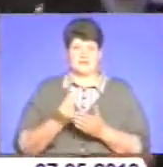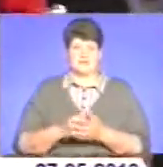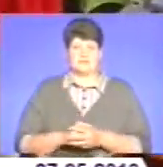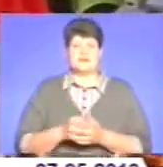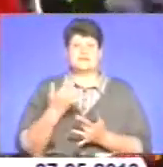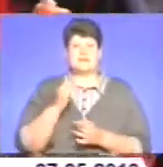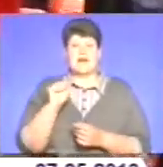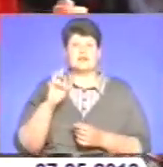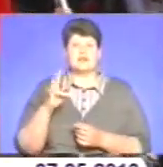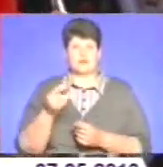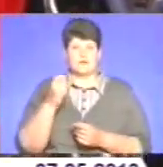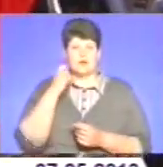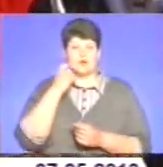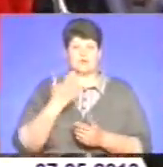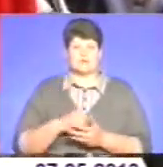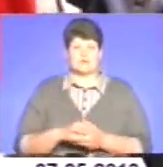Андрійку?